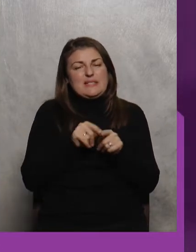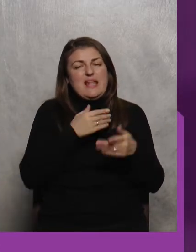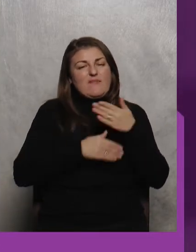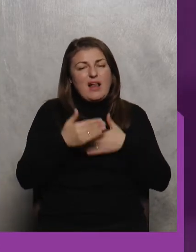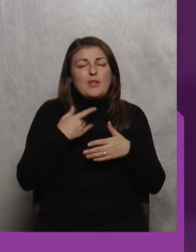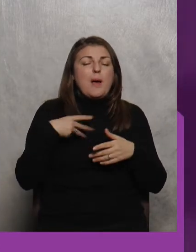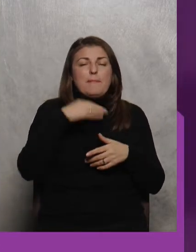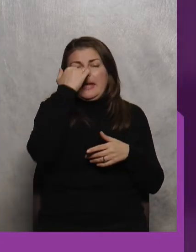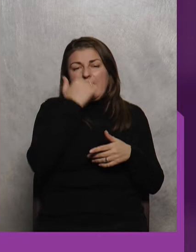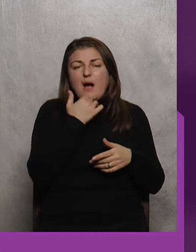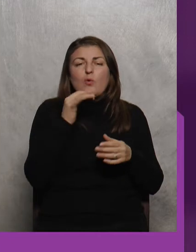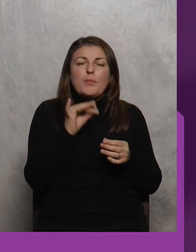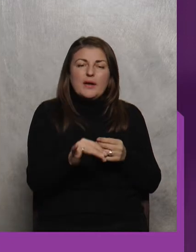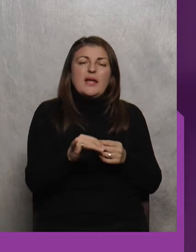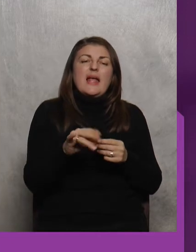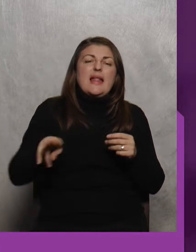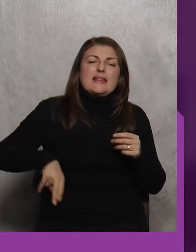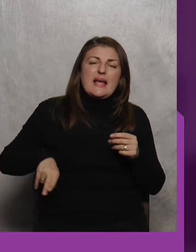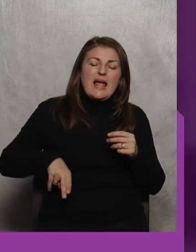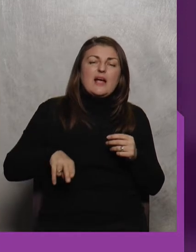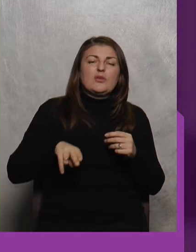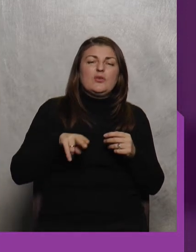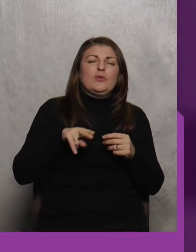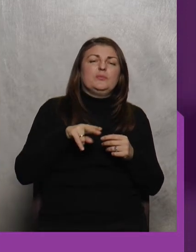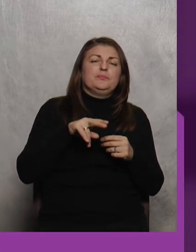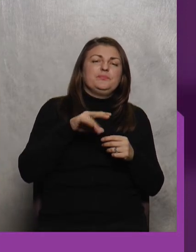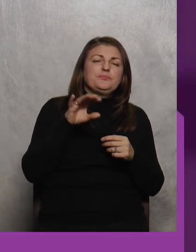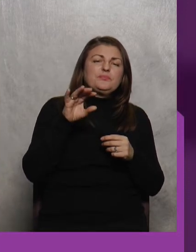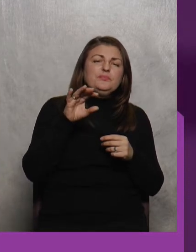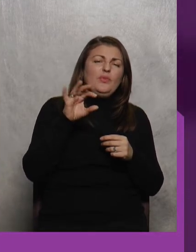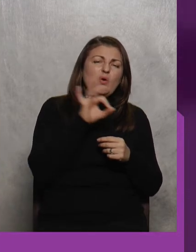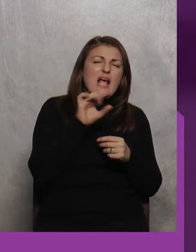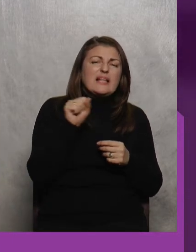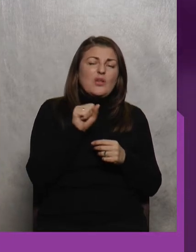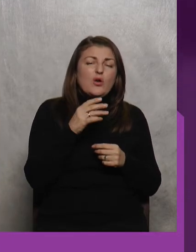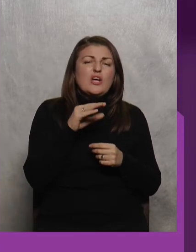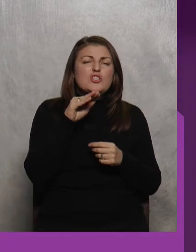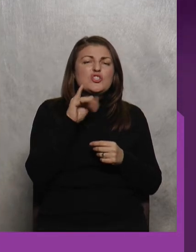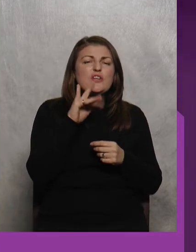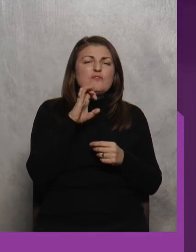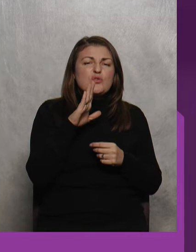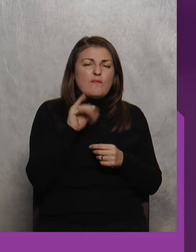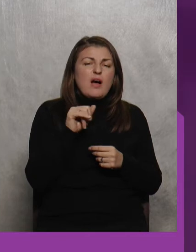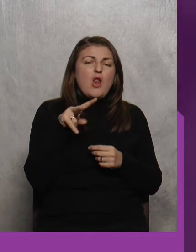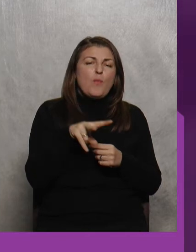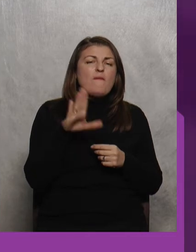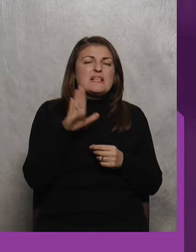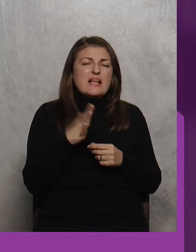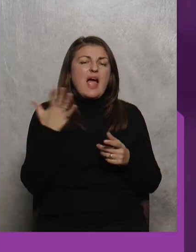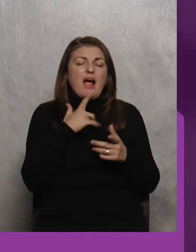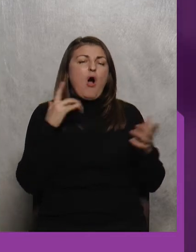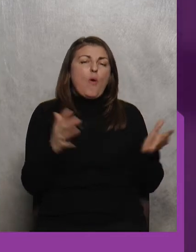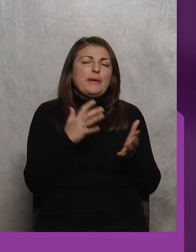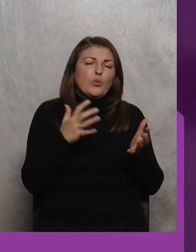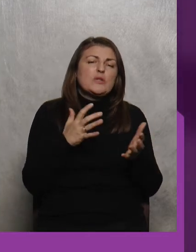Ми дякуємо і директору, і Скугарю Оксані Анатоліївні, і Жильцовій Любові Васильівні, яка